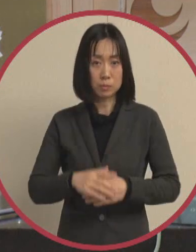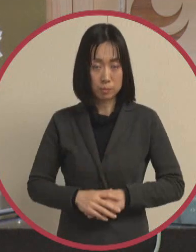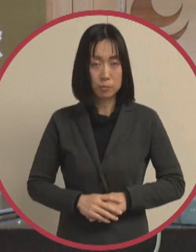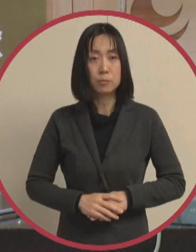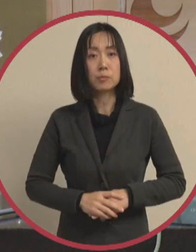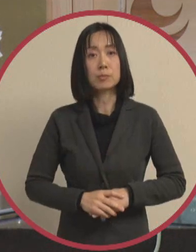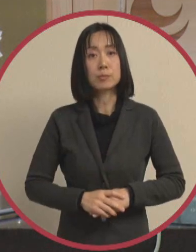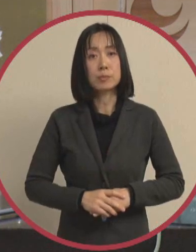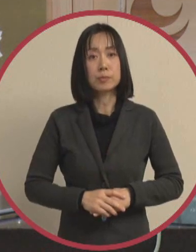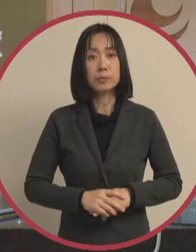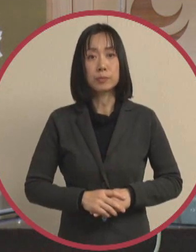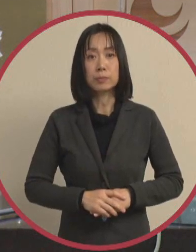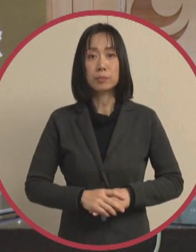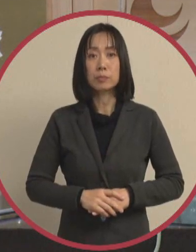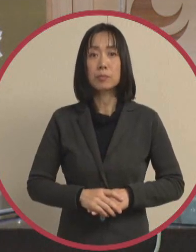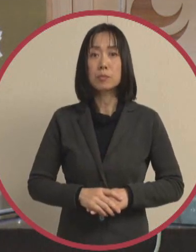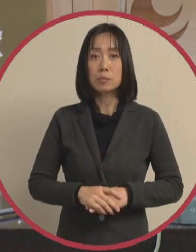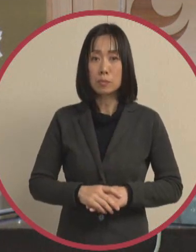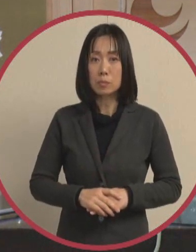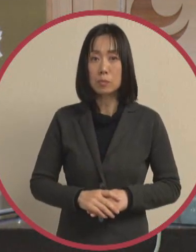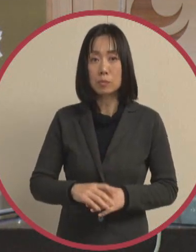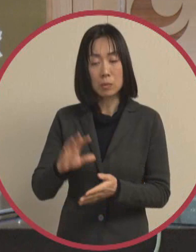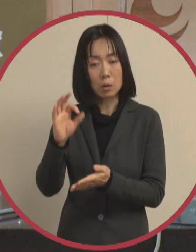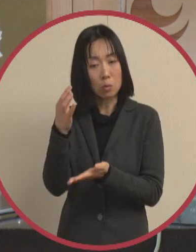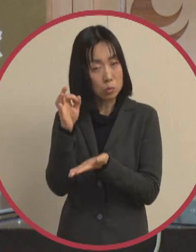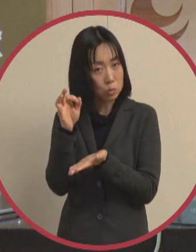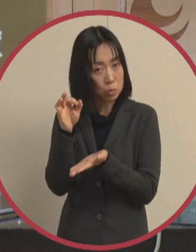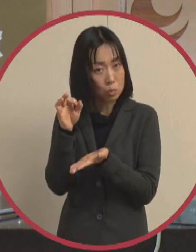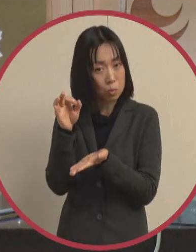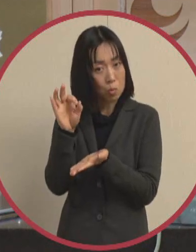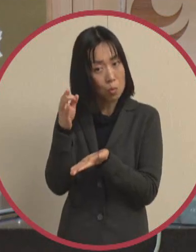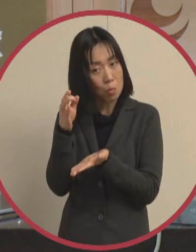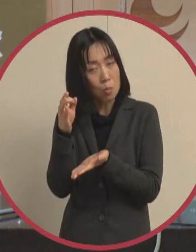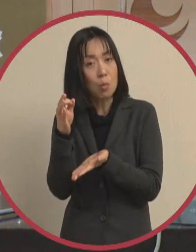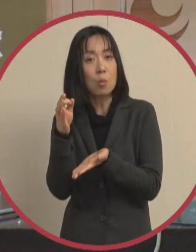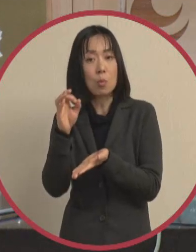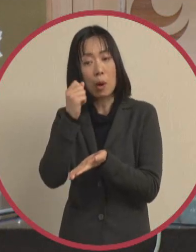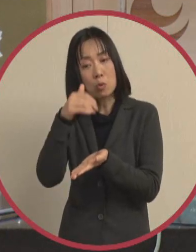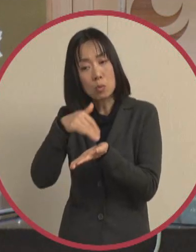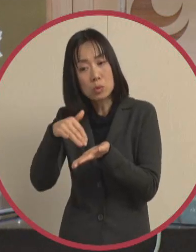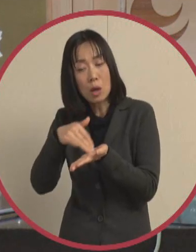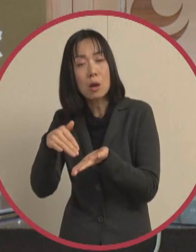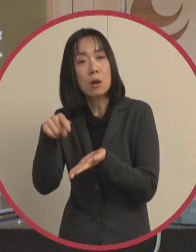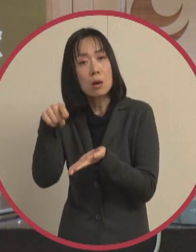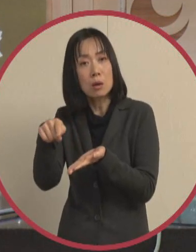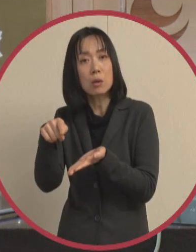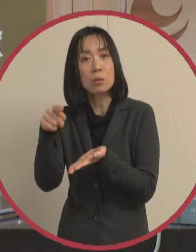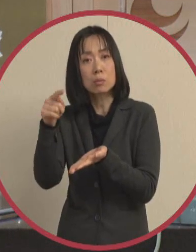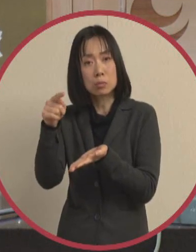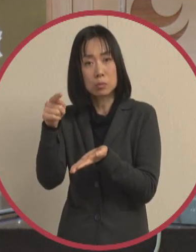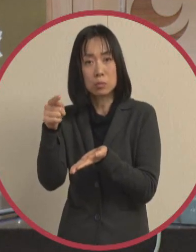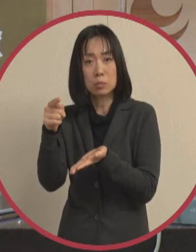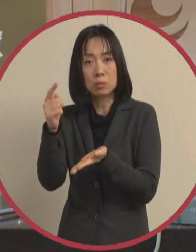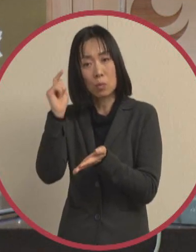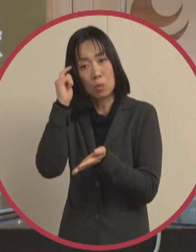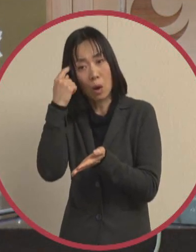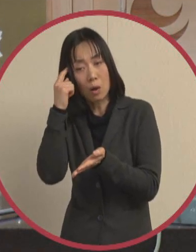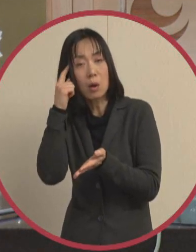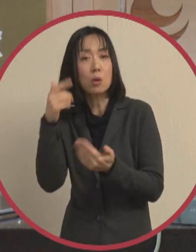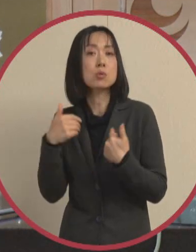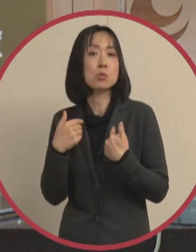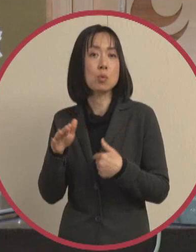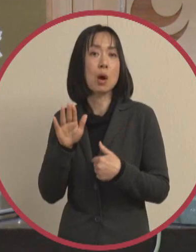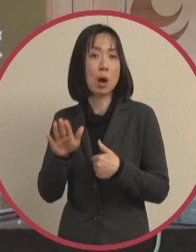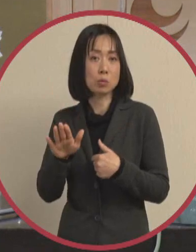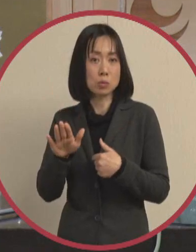なんて言いますか、まあ、コストとの関係もありますので、まあ、そこは考えていきたいと